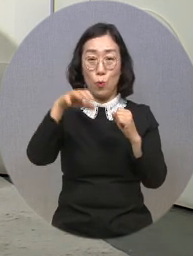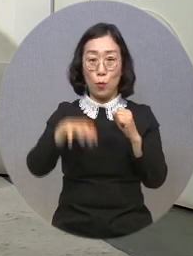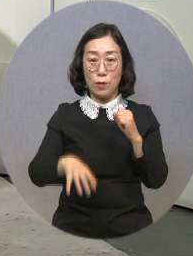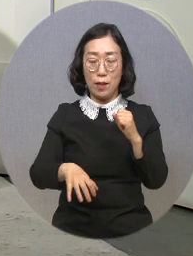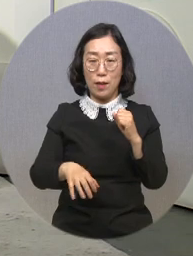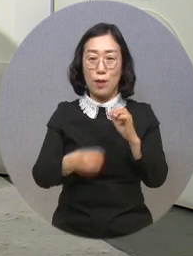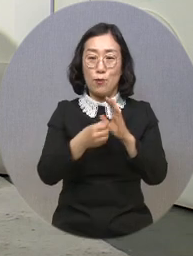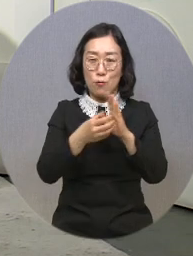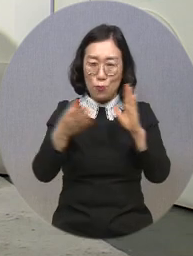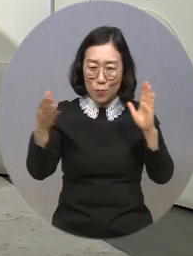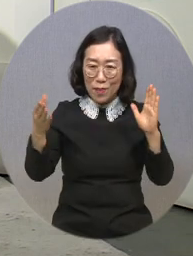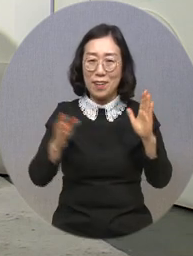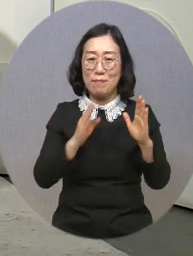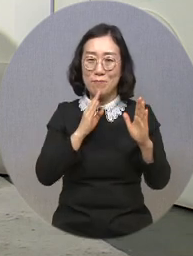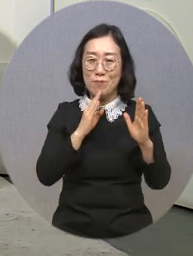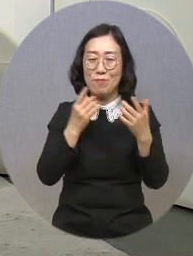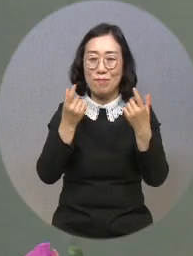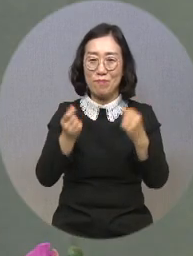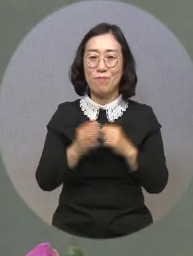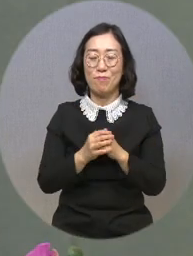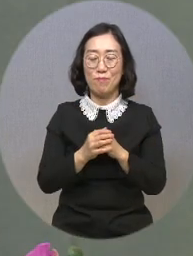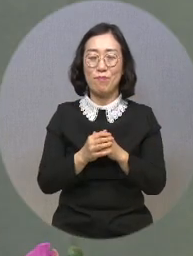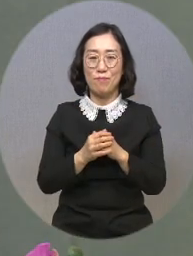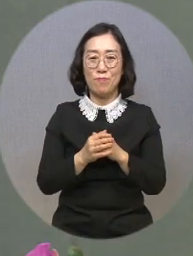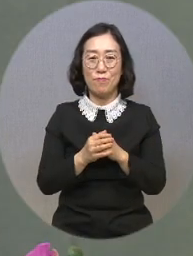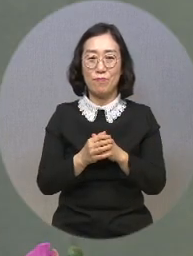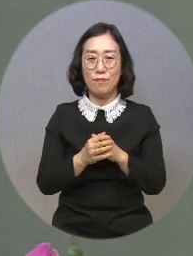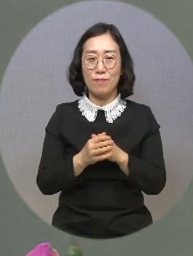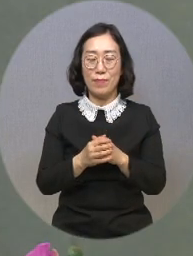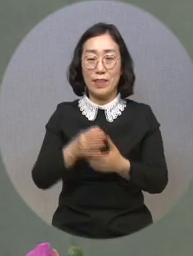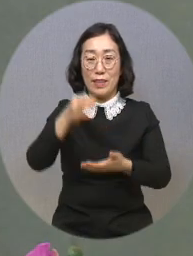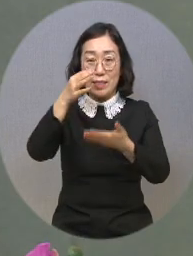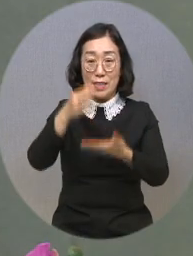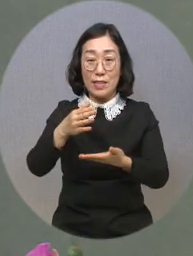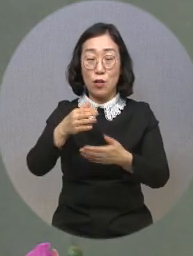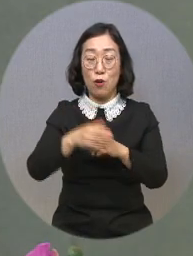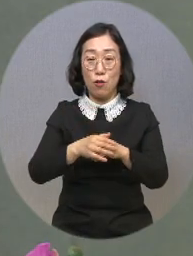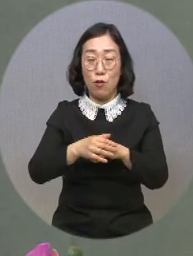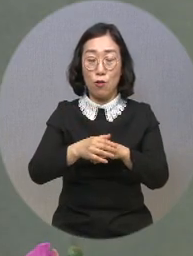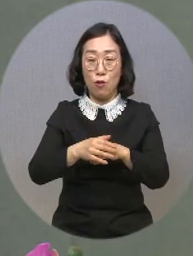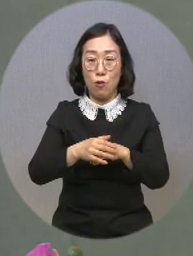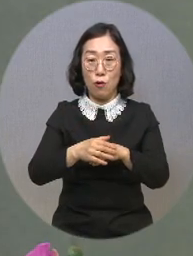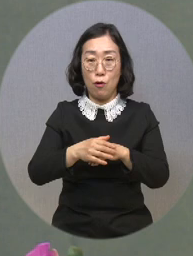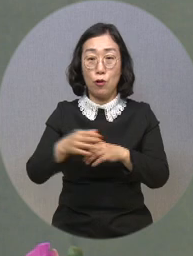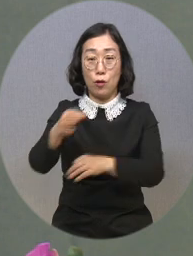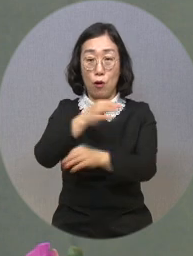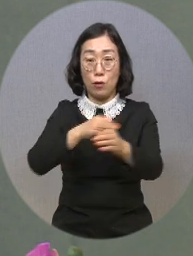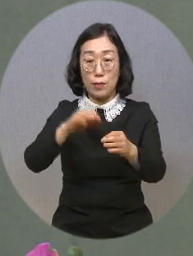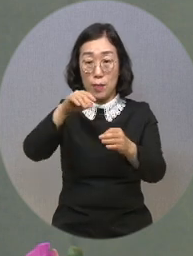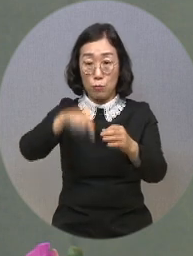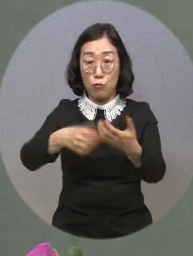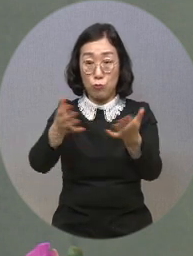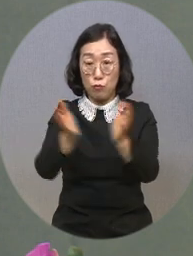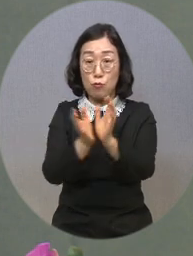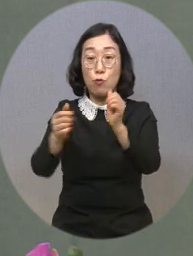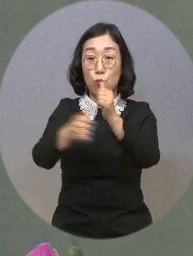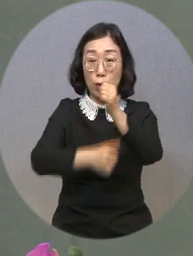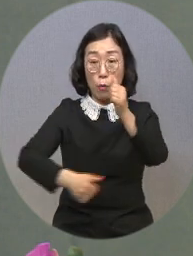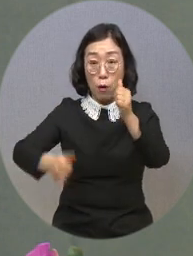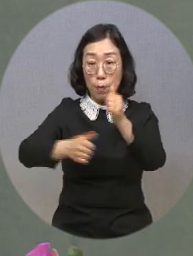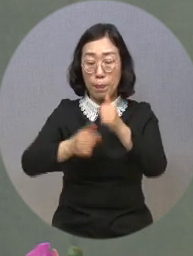이런 생각을 제가 감히 해봅니다. 재경위원으로 계시면서 특히